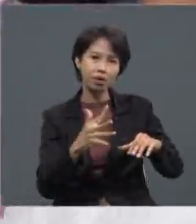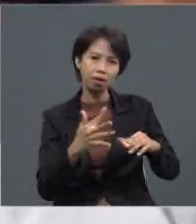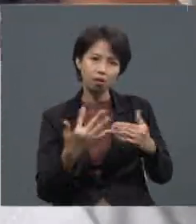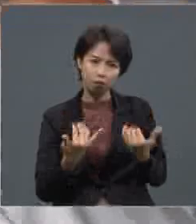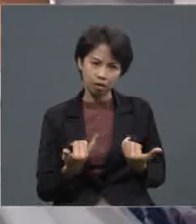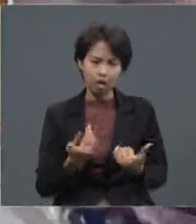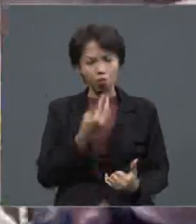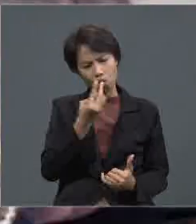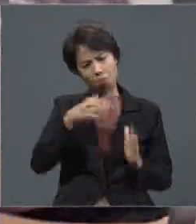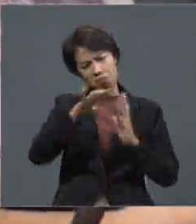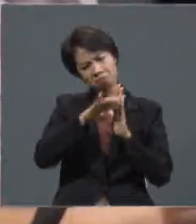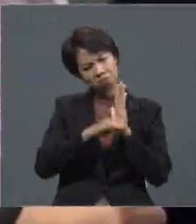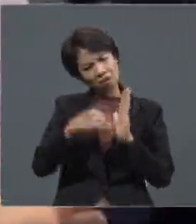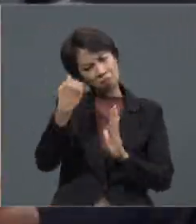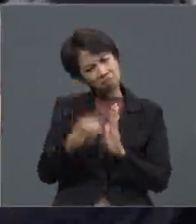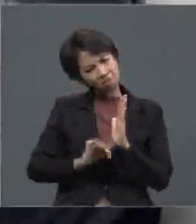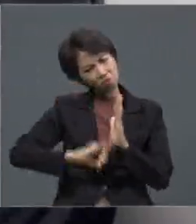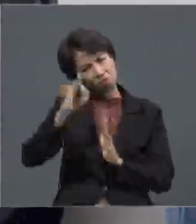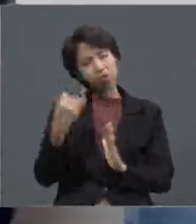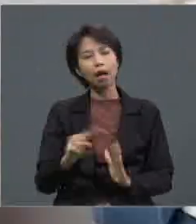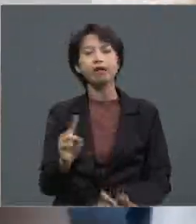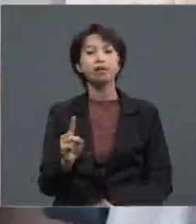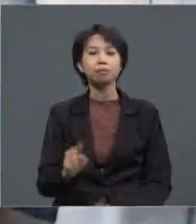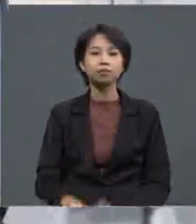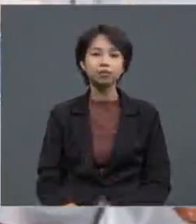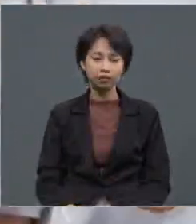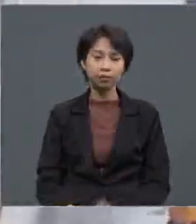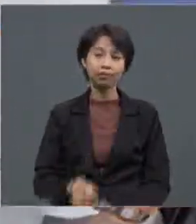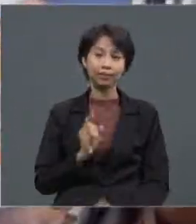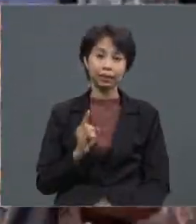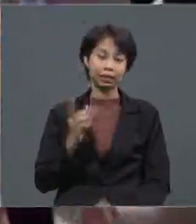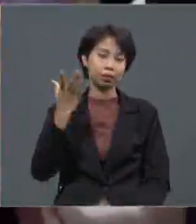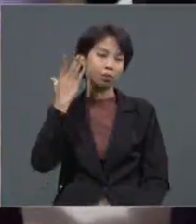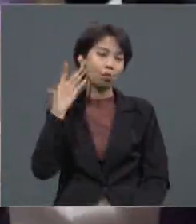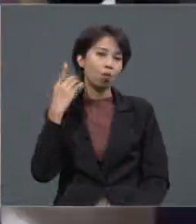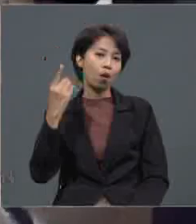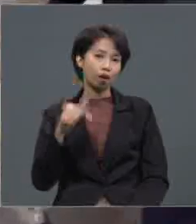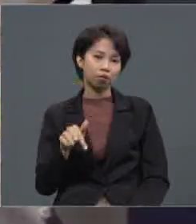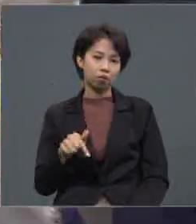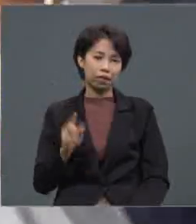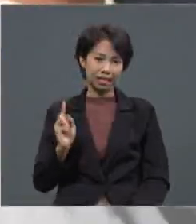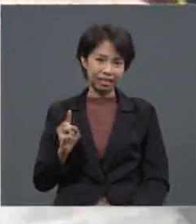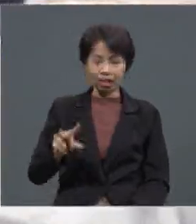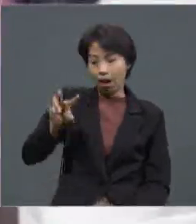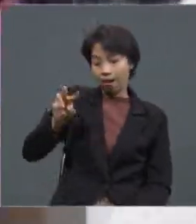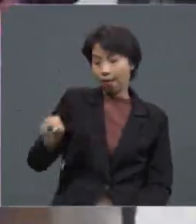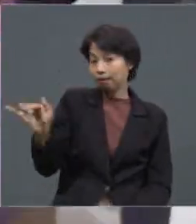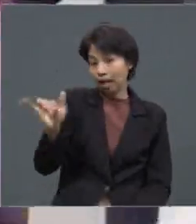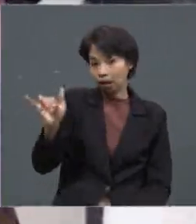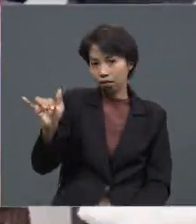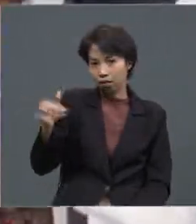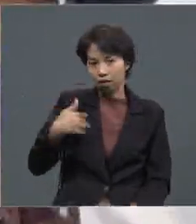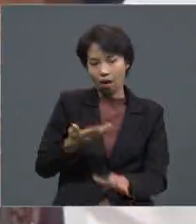การหรือไม่อันนี้ผู้สื่อข่าวสอบถามคุณวราวุธนะฮะก็บอกว่าคือเมื่อวานนี้เนี่ยเป็นการเดินทางไปก่อนเวลานัดหมายเนี่ย